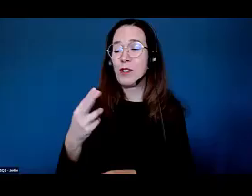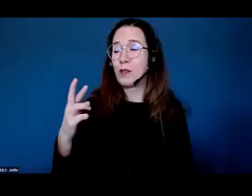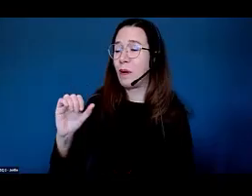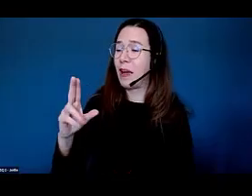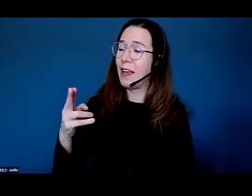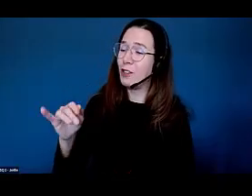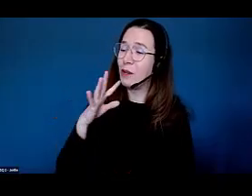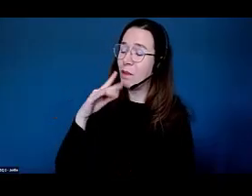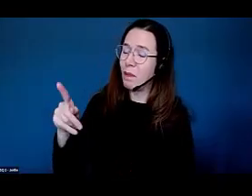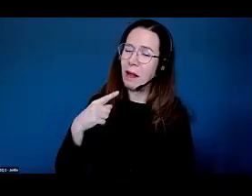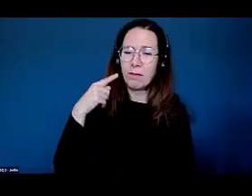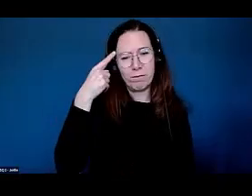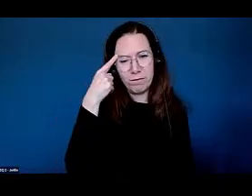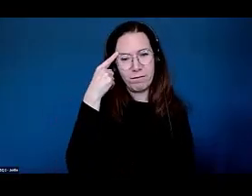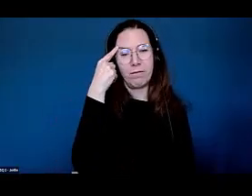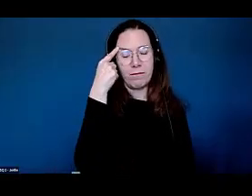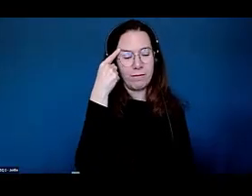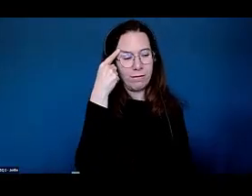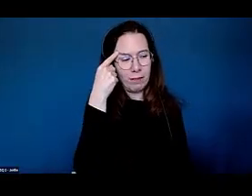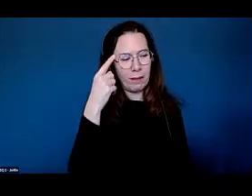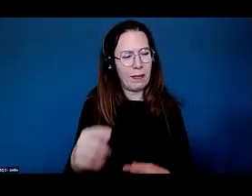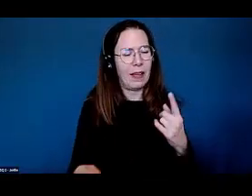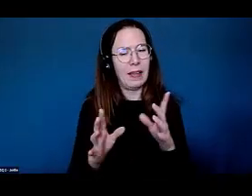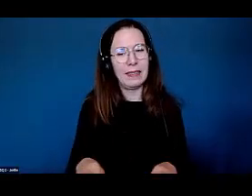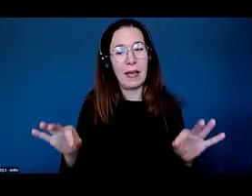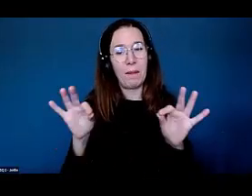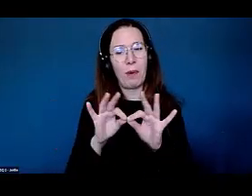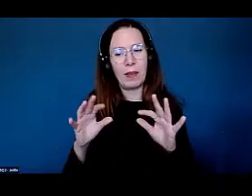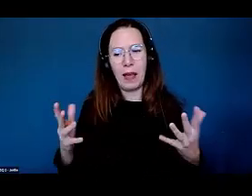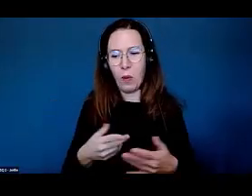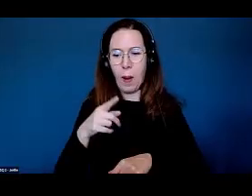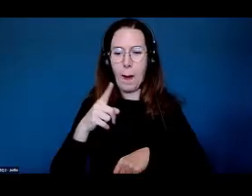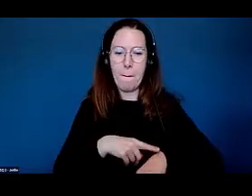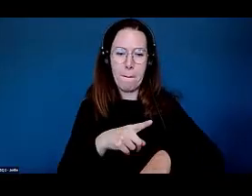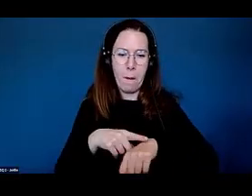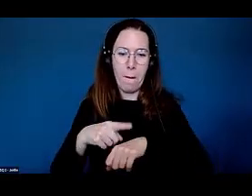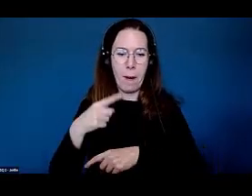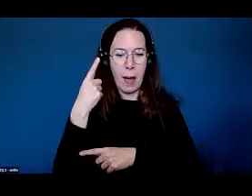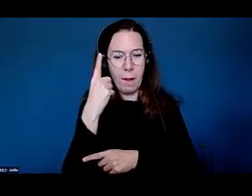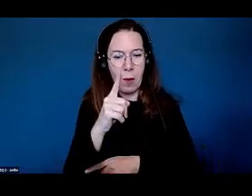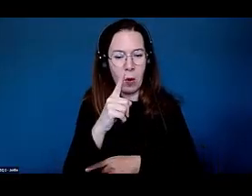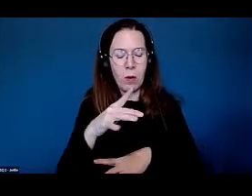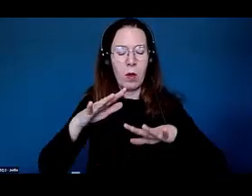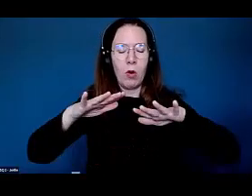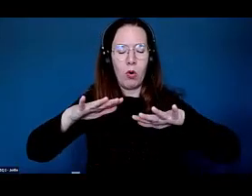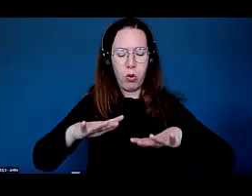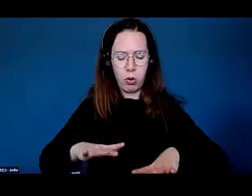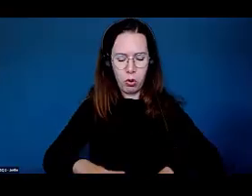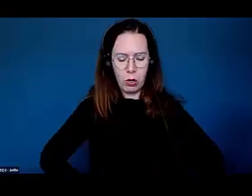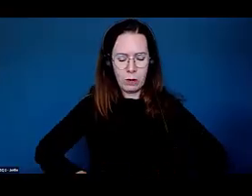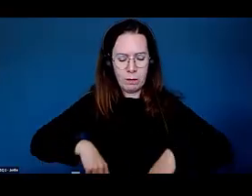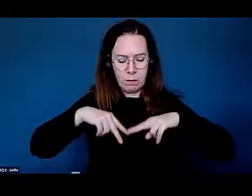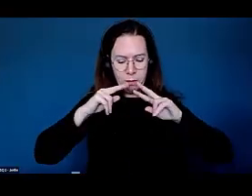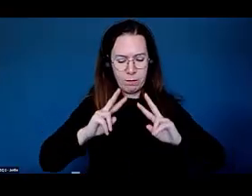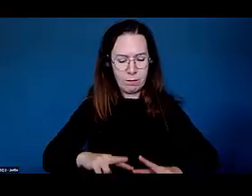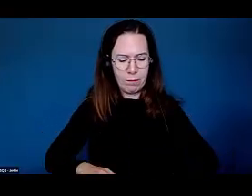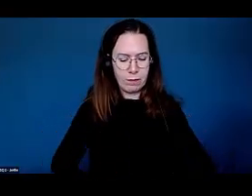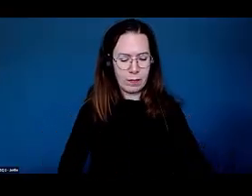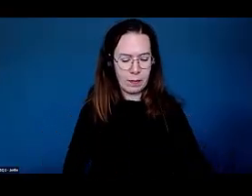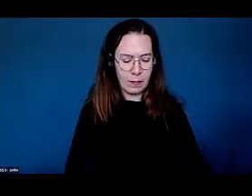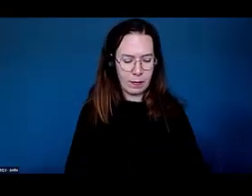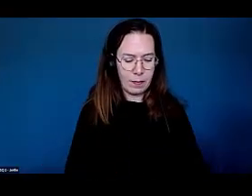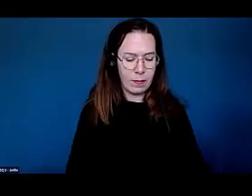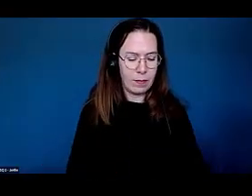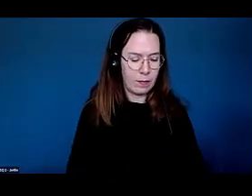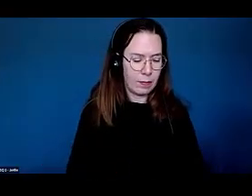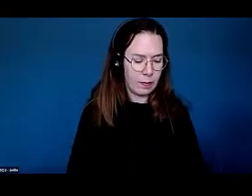disait Prachi. Et et je pense que c'est important d'avoir ces moments pour respirer. Et bien sûr, ce